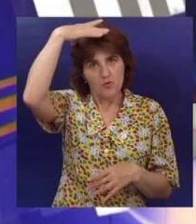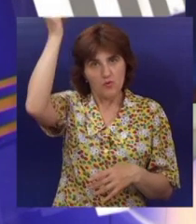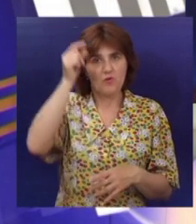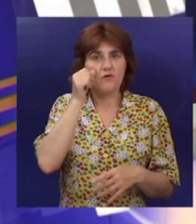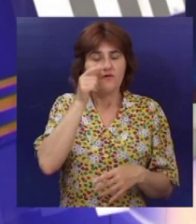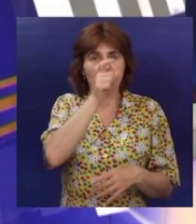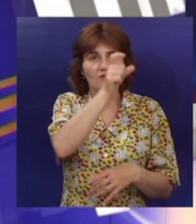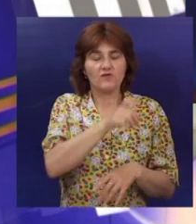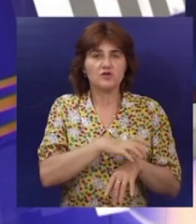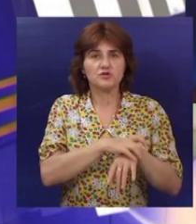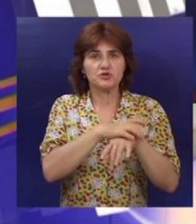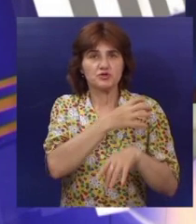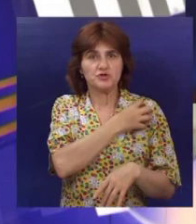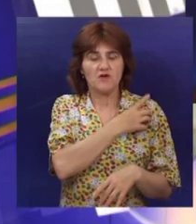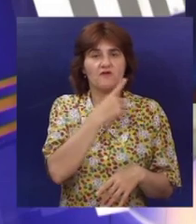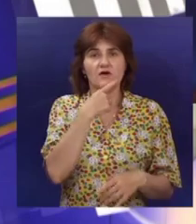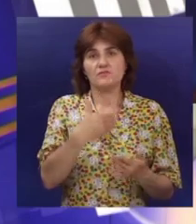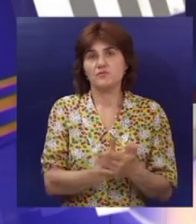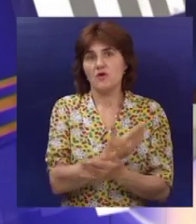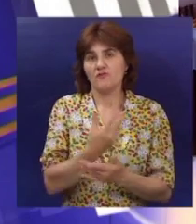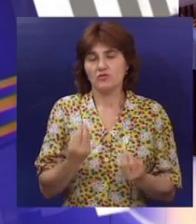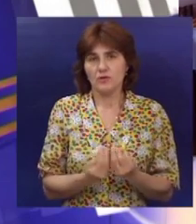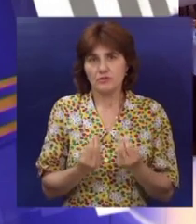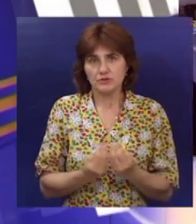šef kuhinje koji najavljuje novine.